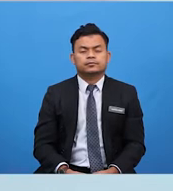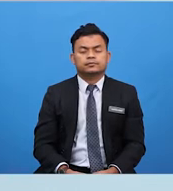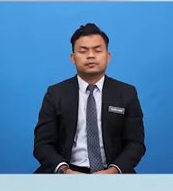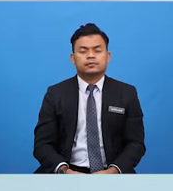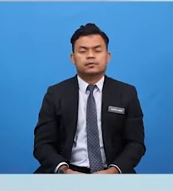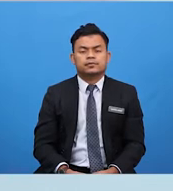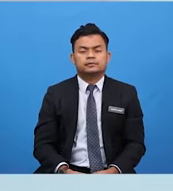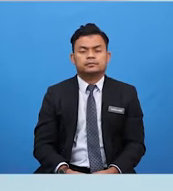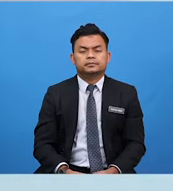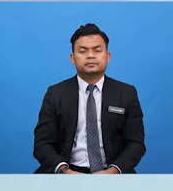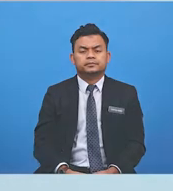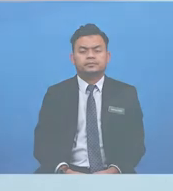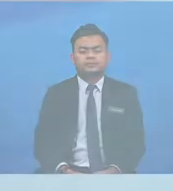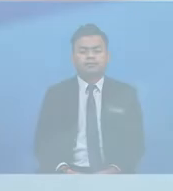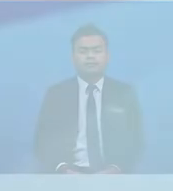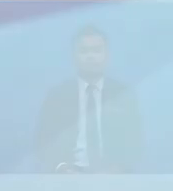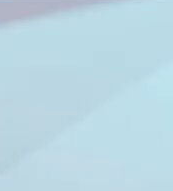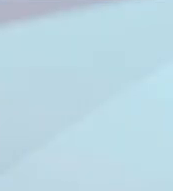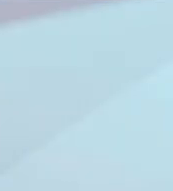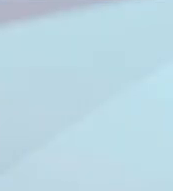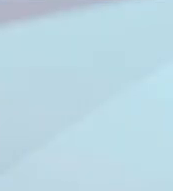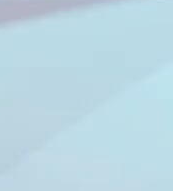pada keseluruhan permukaan.